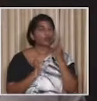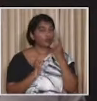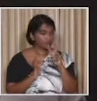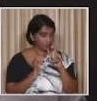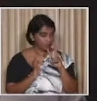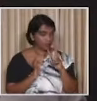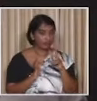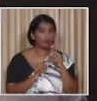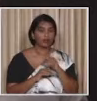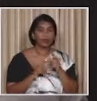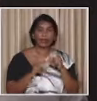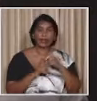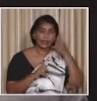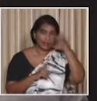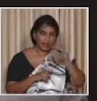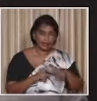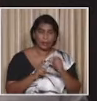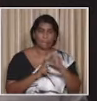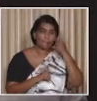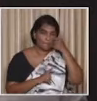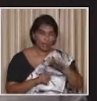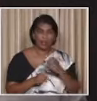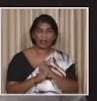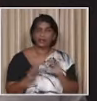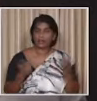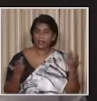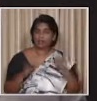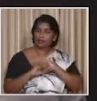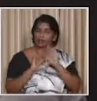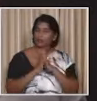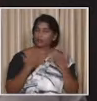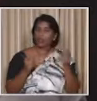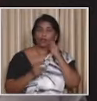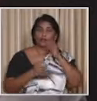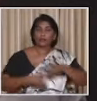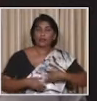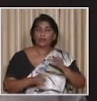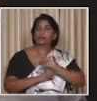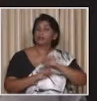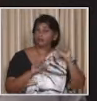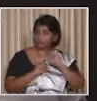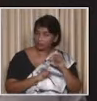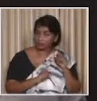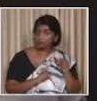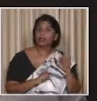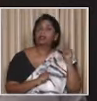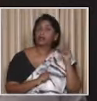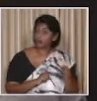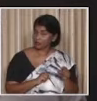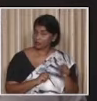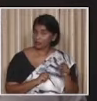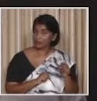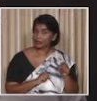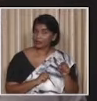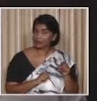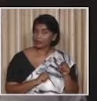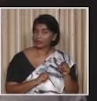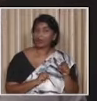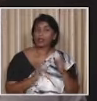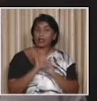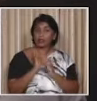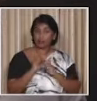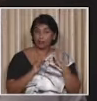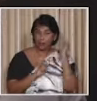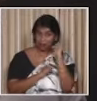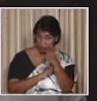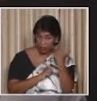වෙනකොට ඩීසලුත් නැහැ, පෙට්‍රලුත් නැහැ, ගෑසුත් නැහැ, මොකුත් නැහැ. මිනිස්සු මහපාරට ආවහම ඒ කියන්නේ අර ණය